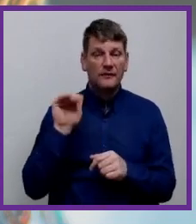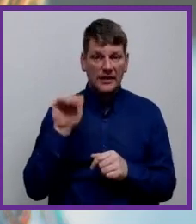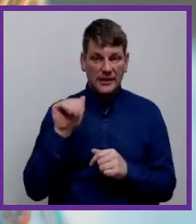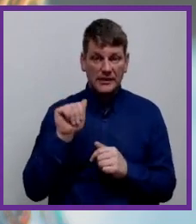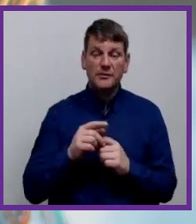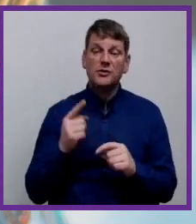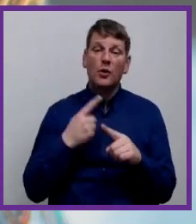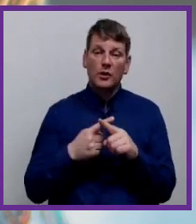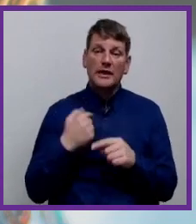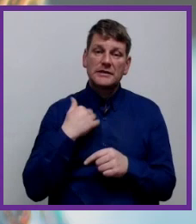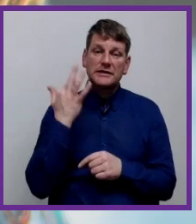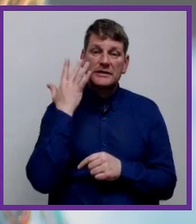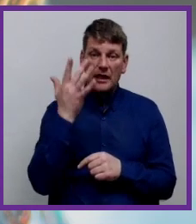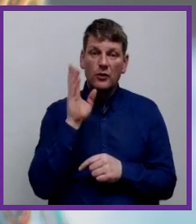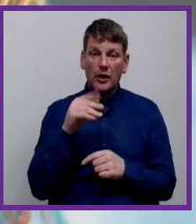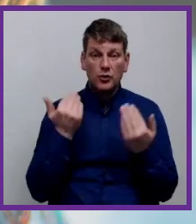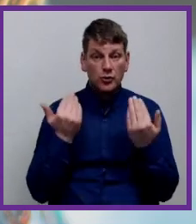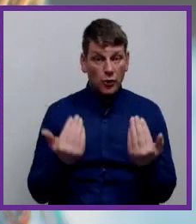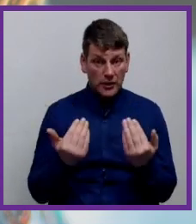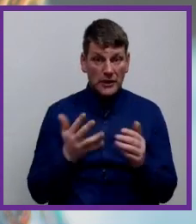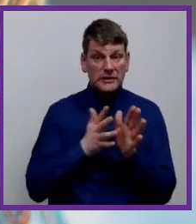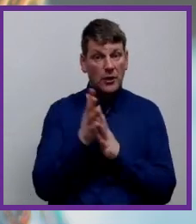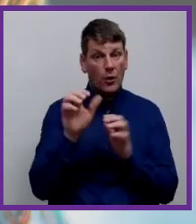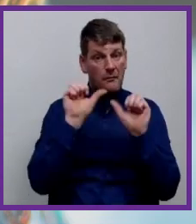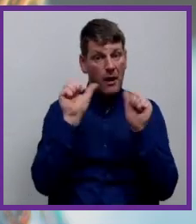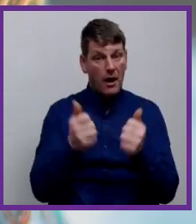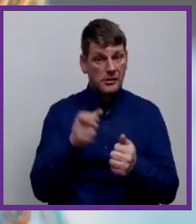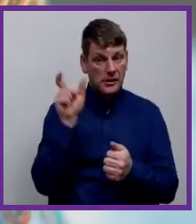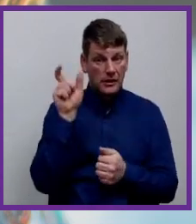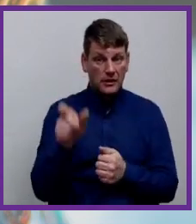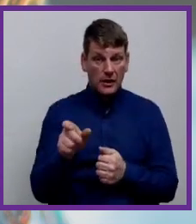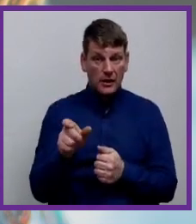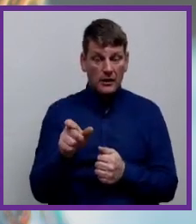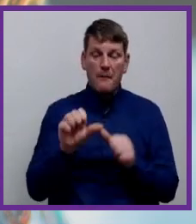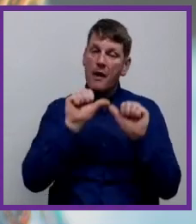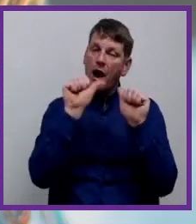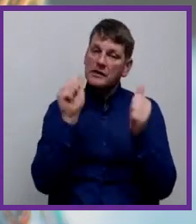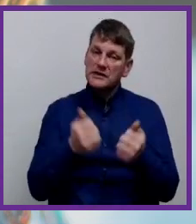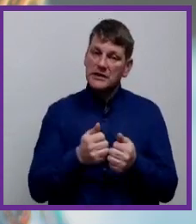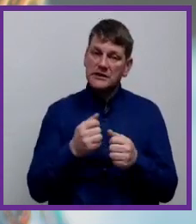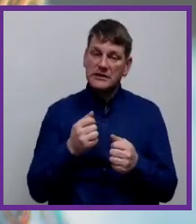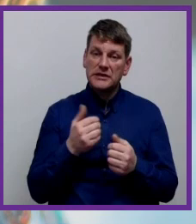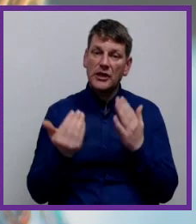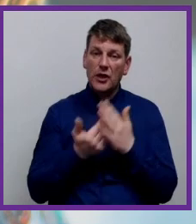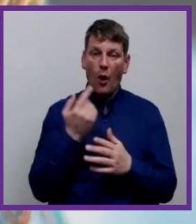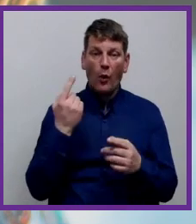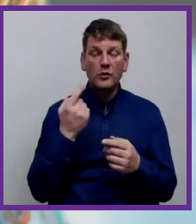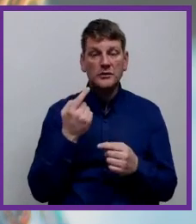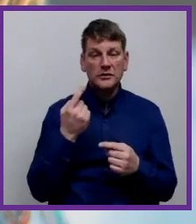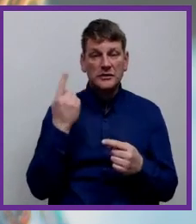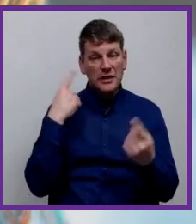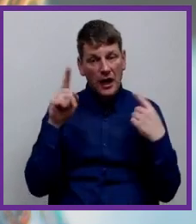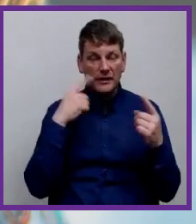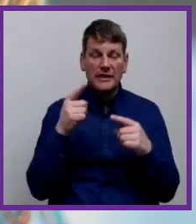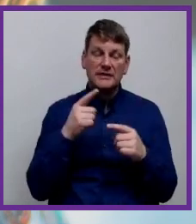atvadīsimies, un es ceru, ka šodien caur mākslinieka, mākslinieciskās jaunradas brīvības prizmu mēs